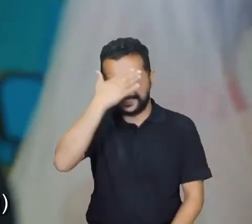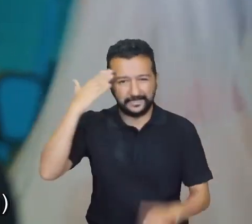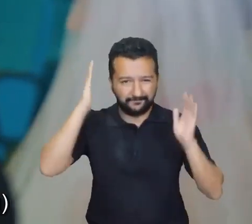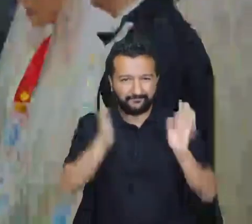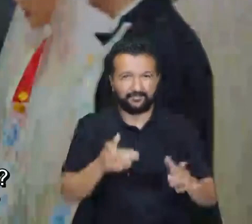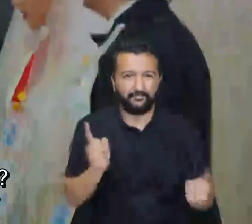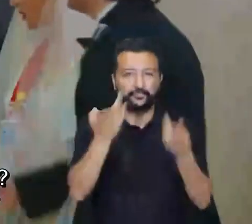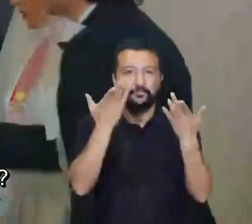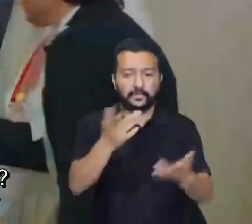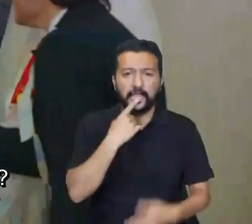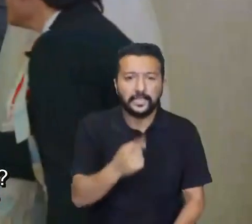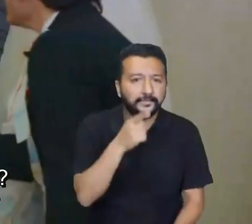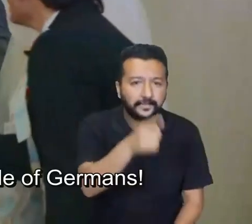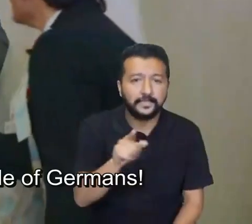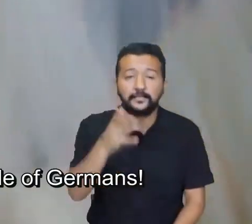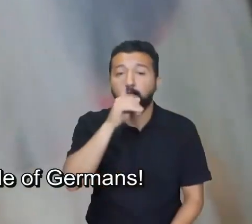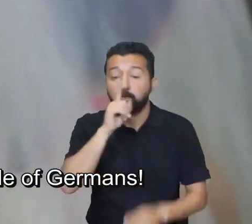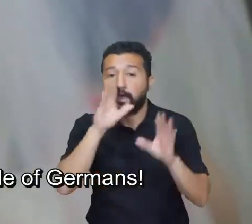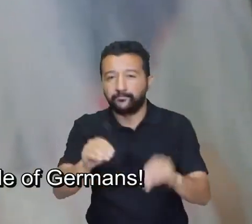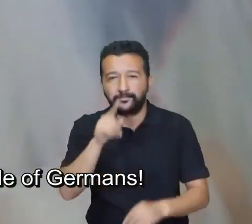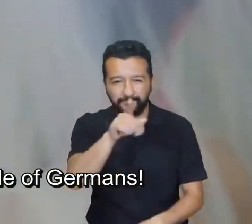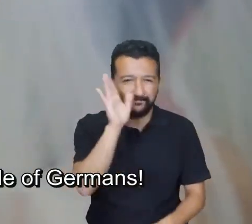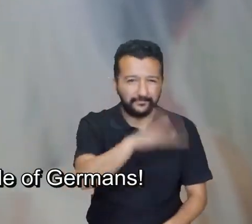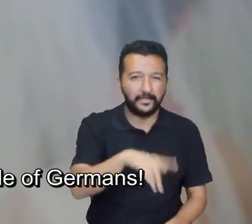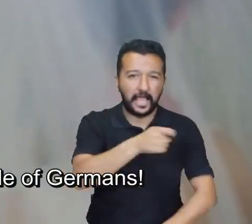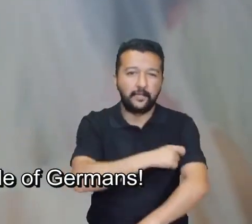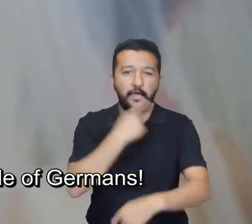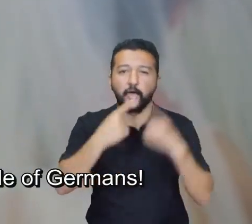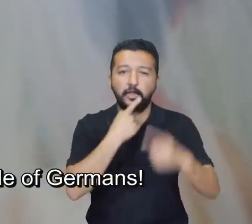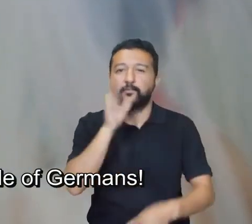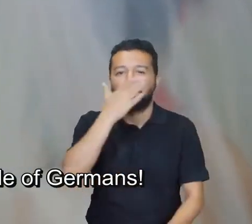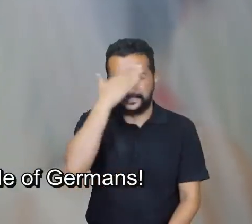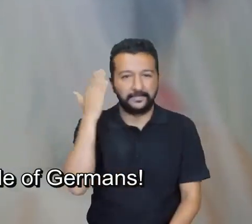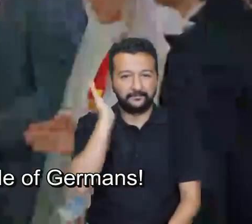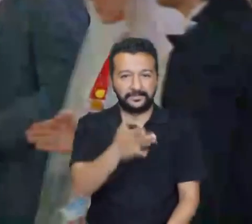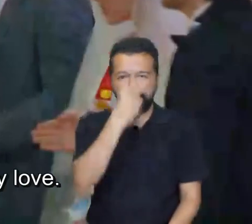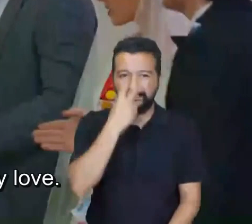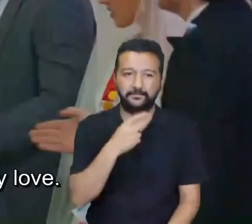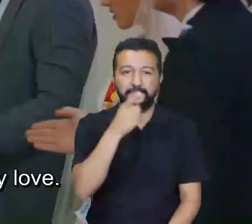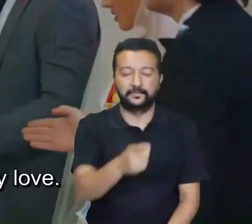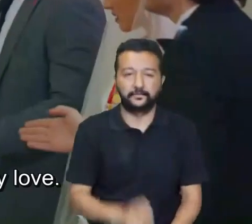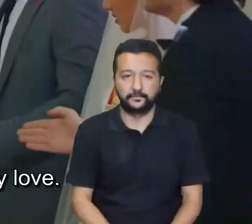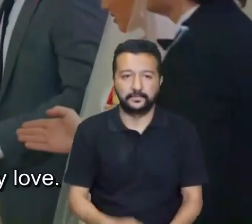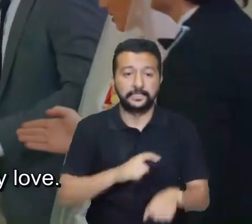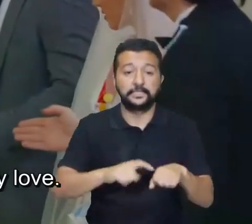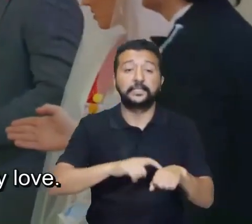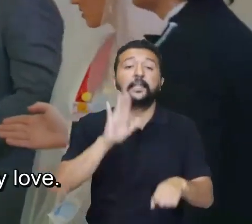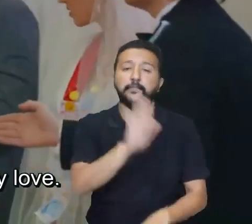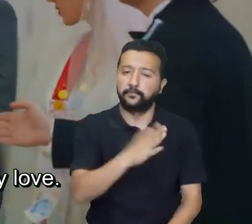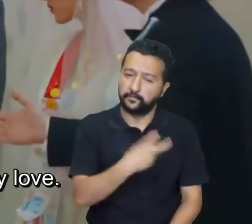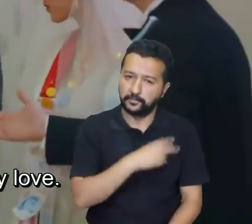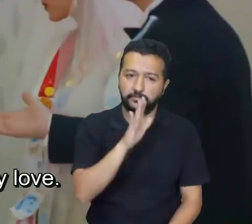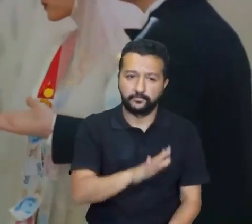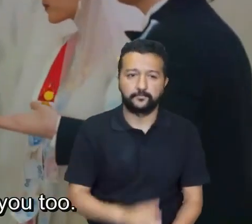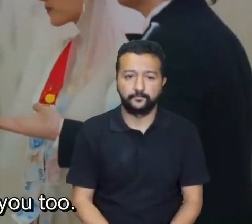be. Aşma. Şş, ne dedin sen? Sana aşma. Ne? Bir kuble Almancan yok. Cahil. Pinti. Sinirlenme